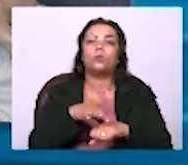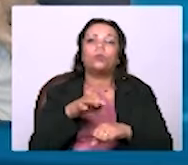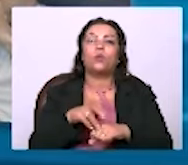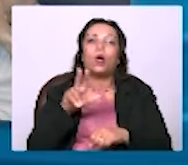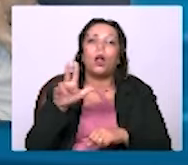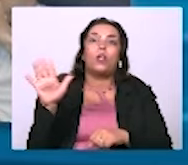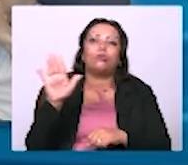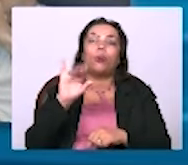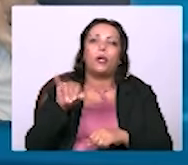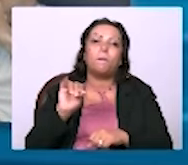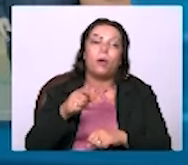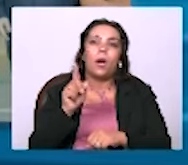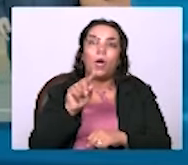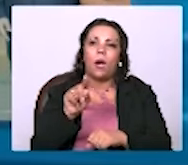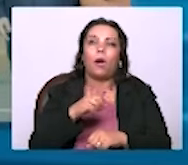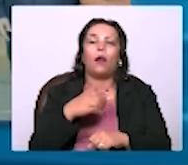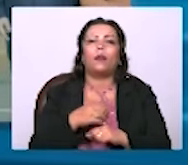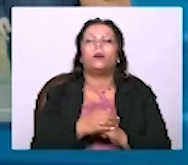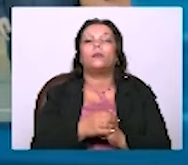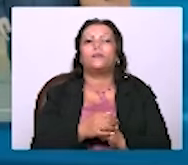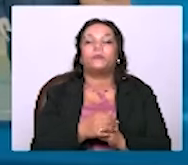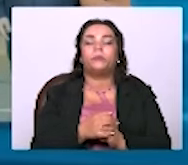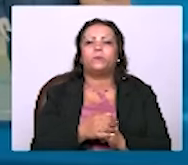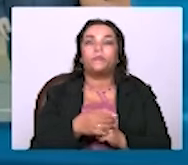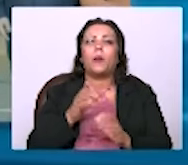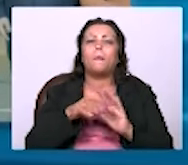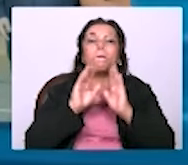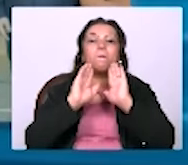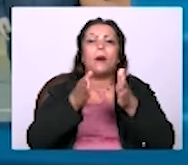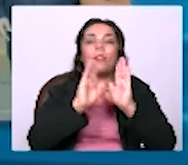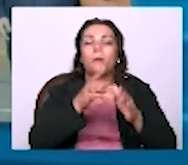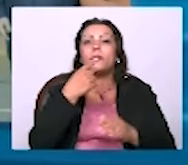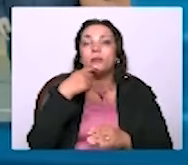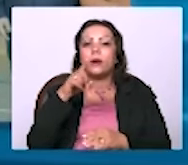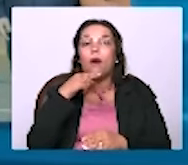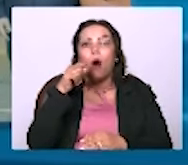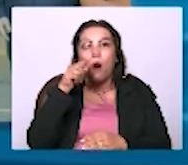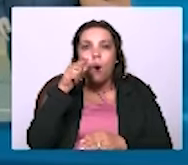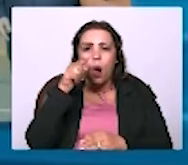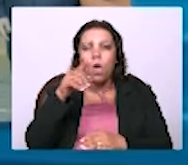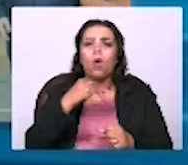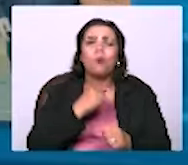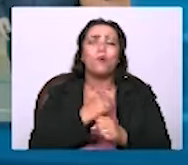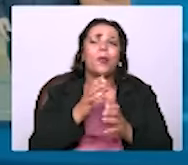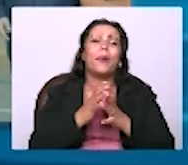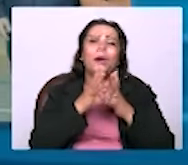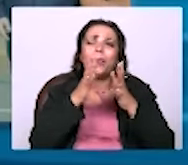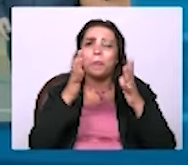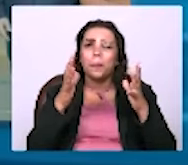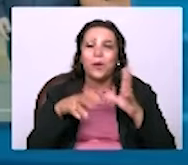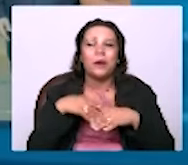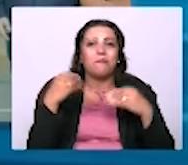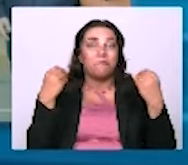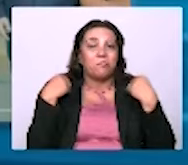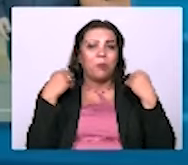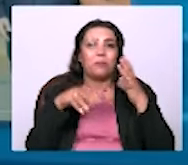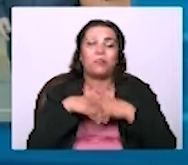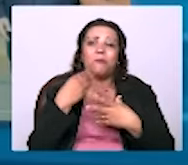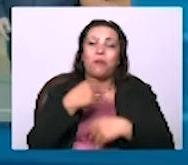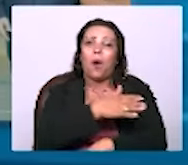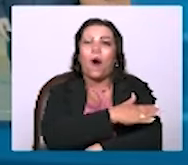الشيماء الدمرداش العقالي مكتبه الاسكندريه وهي لها باع طويل في مجال الرياضه وعضو اتحاد